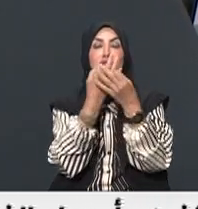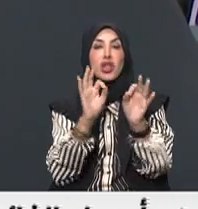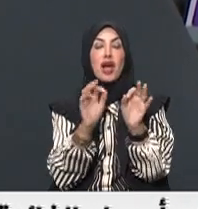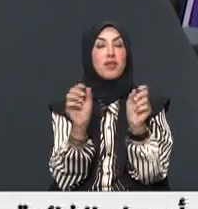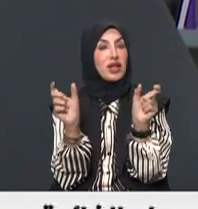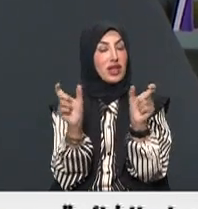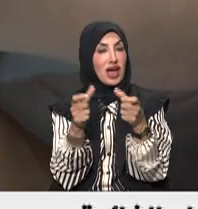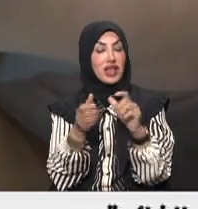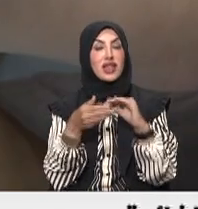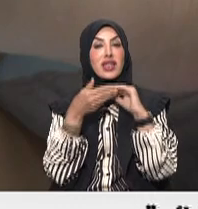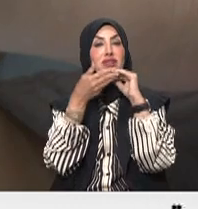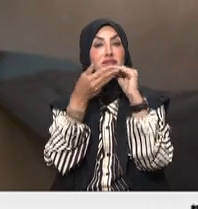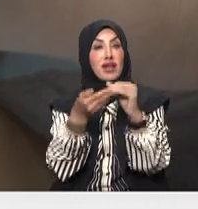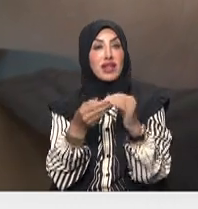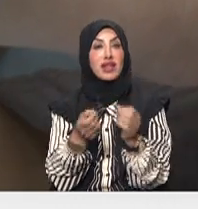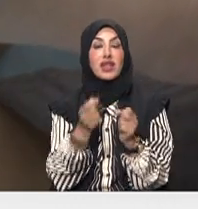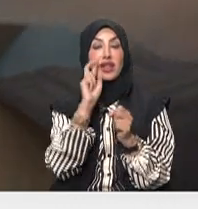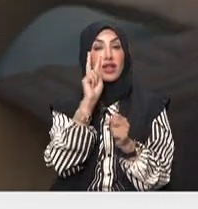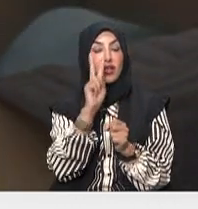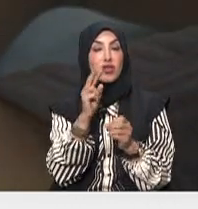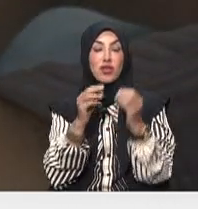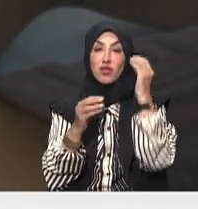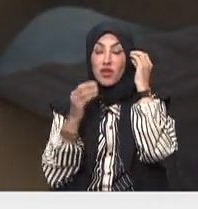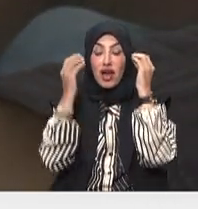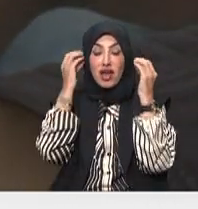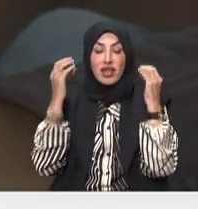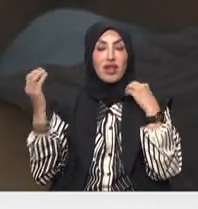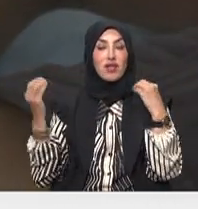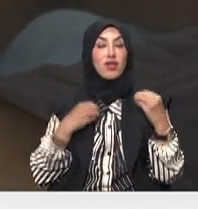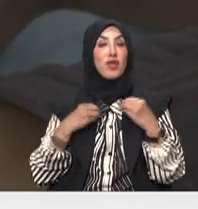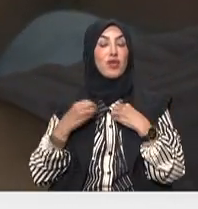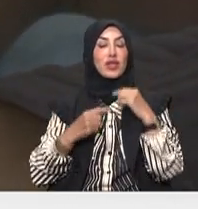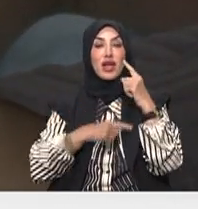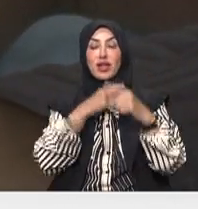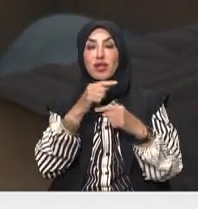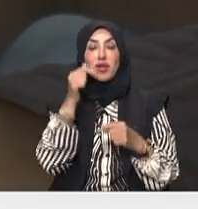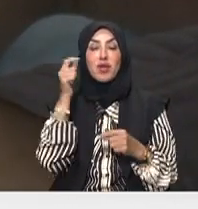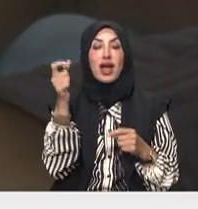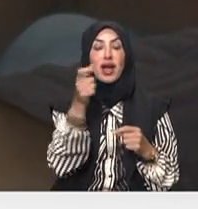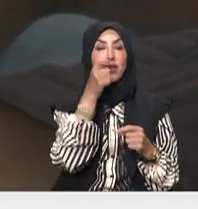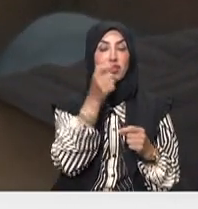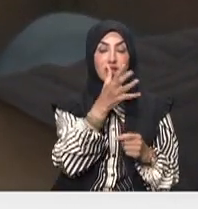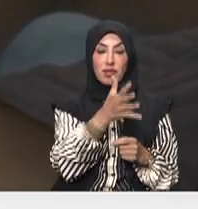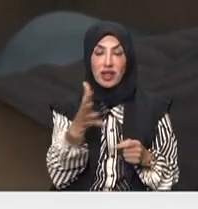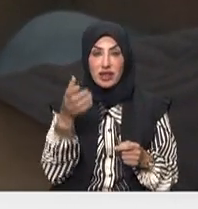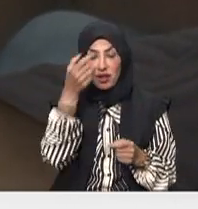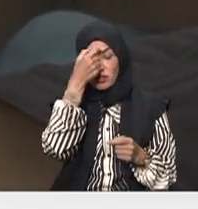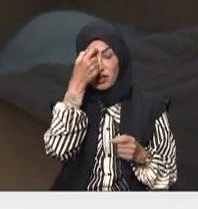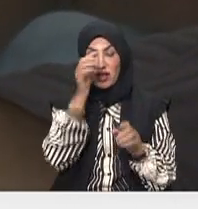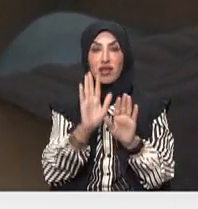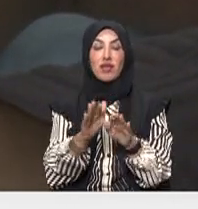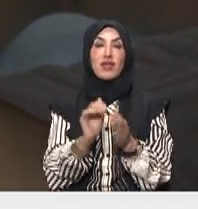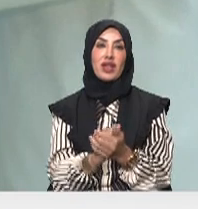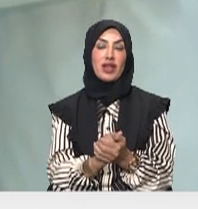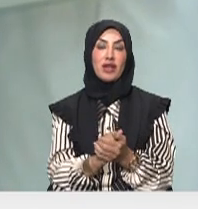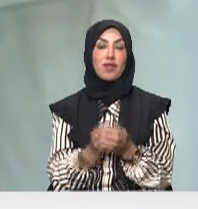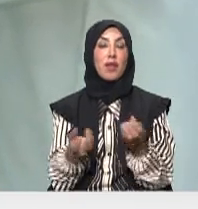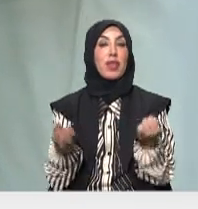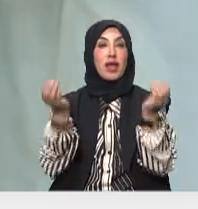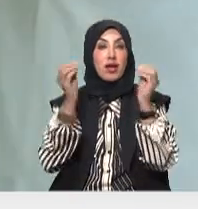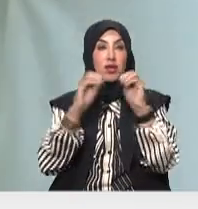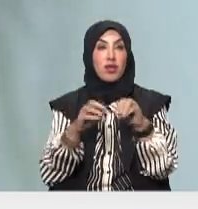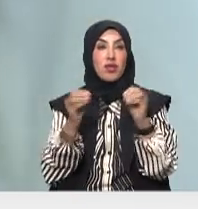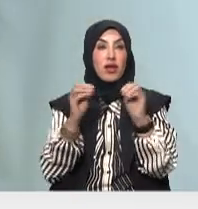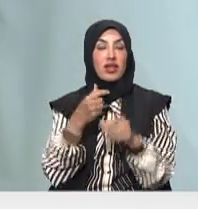لتقديم العلاج الطارئ والفحوصات الدورية ومتابعة أصحاب الأمراض المزمنة. بالإضافة إلى